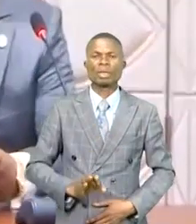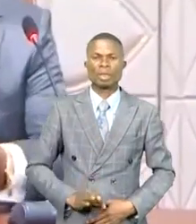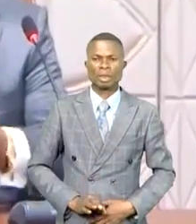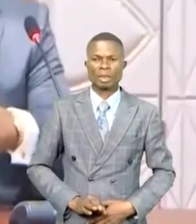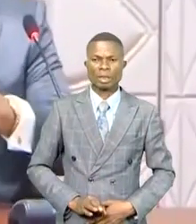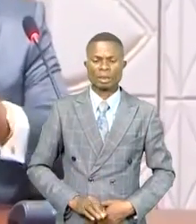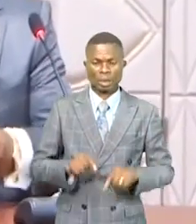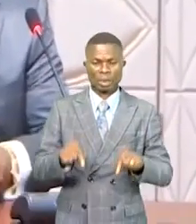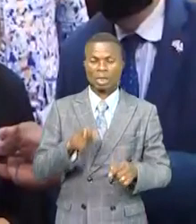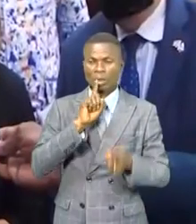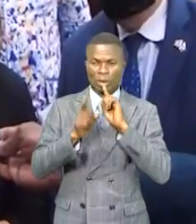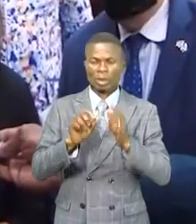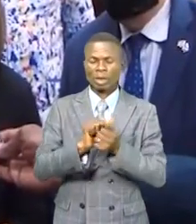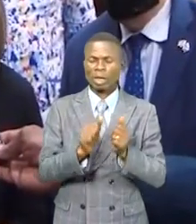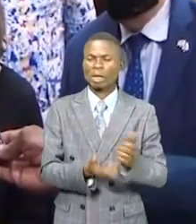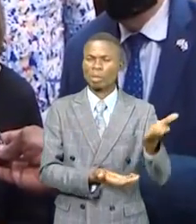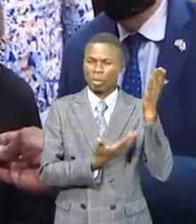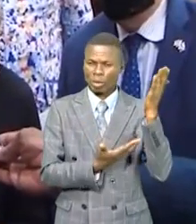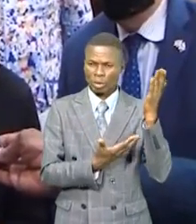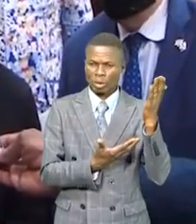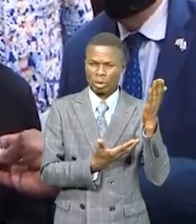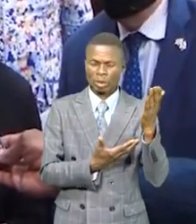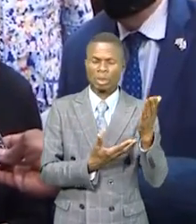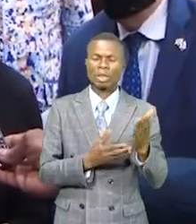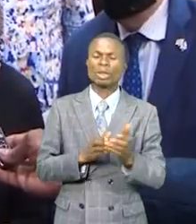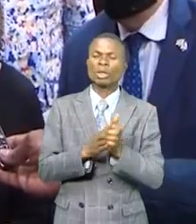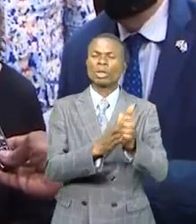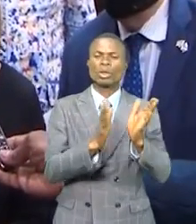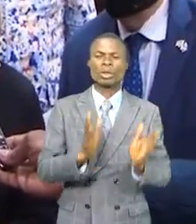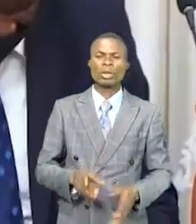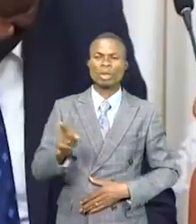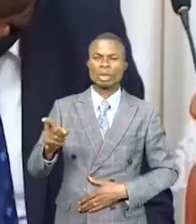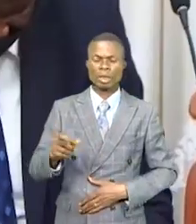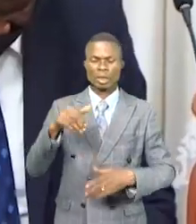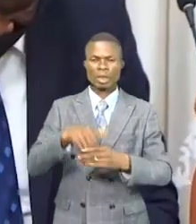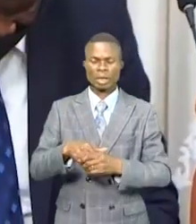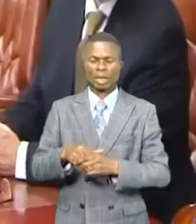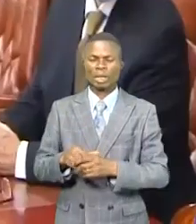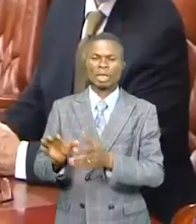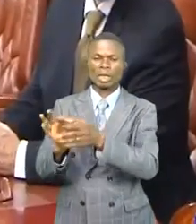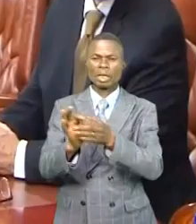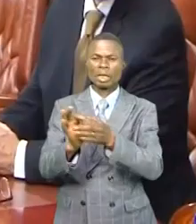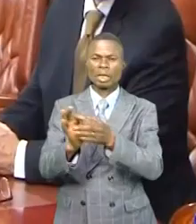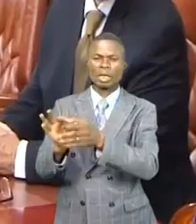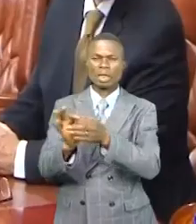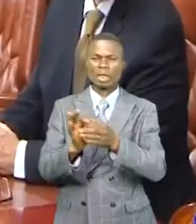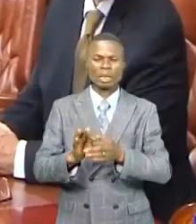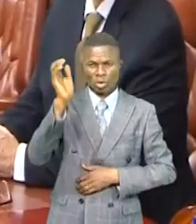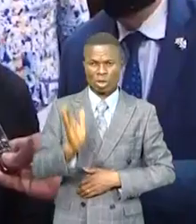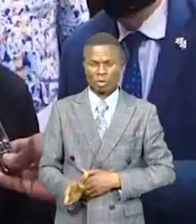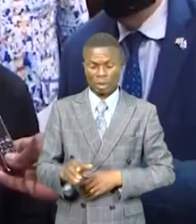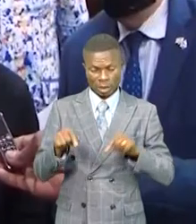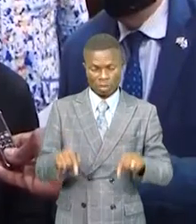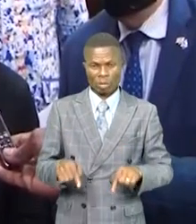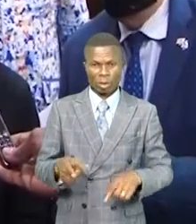les questions qui sont sur son leadership à l'Union africaine. Pour nous, à ce moment-ci,